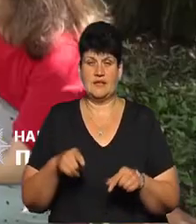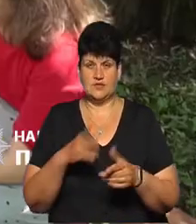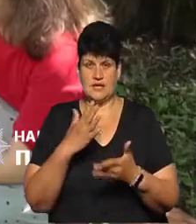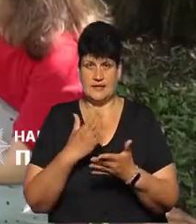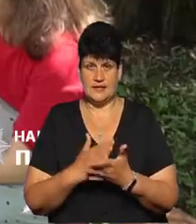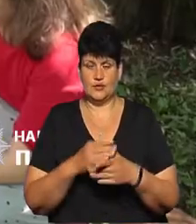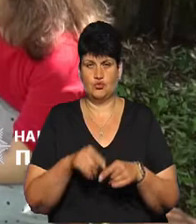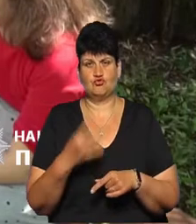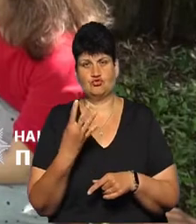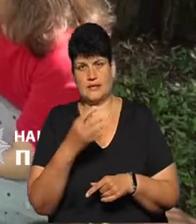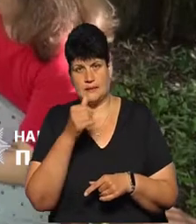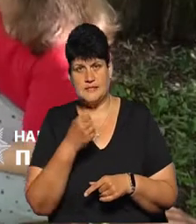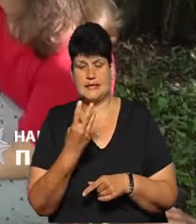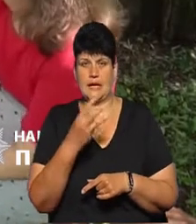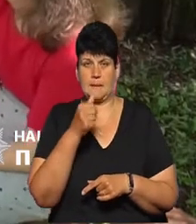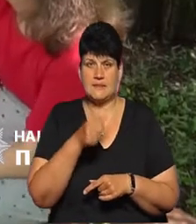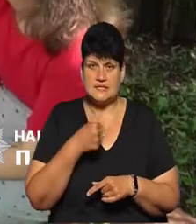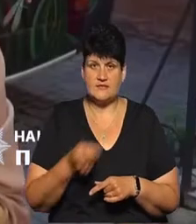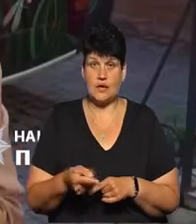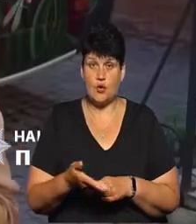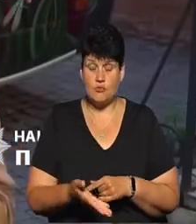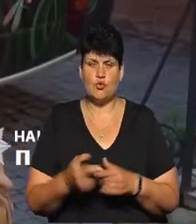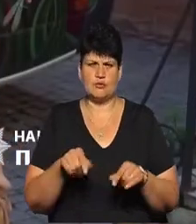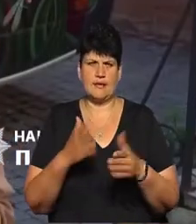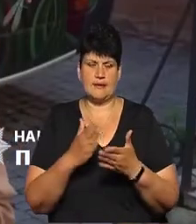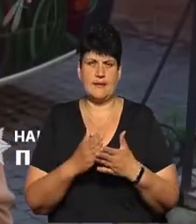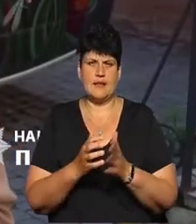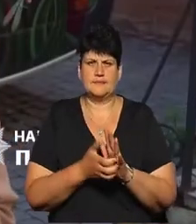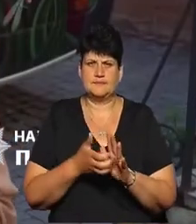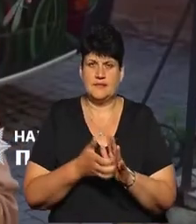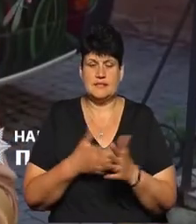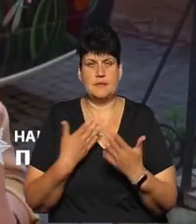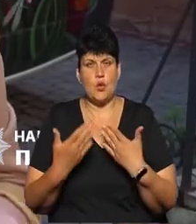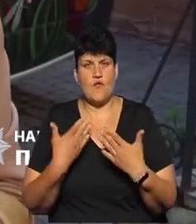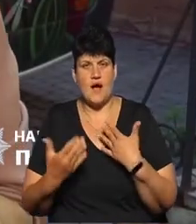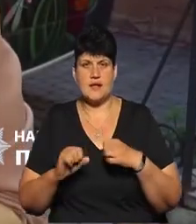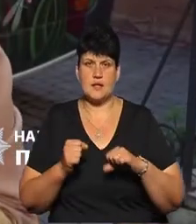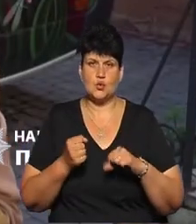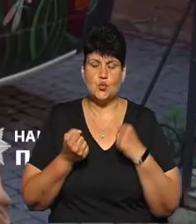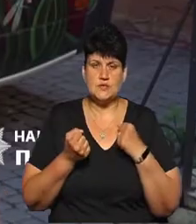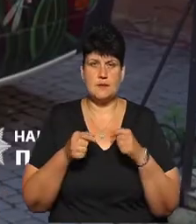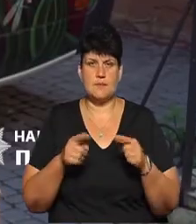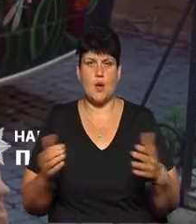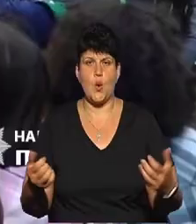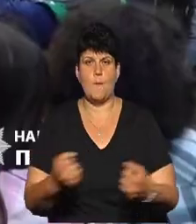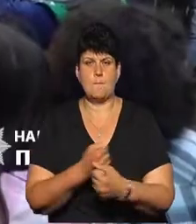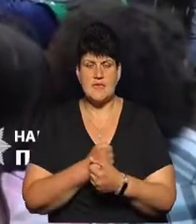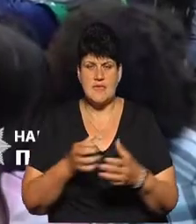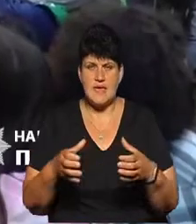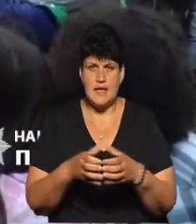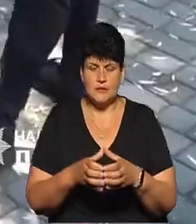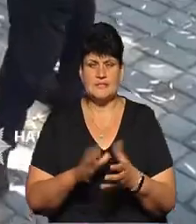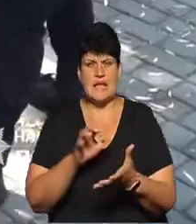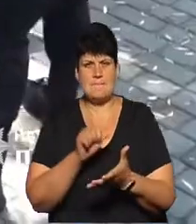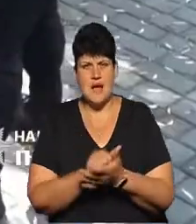місяці, 3 місяці у Тернополі. В них є брак в спілкуванні, є брак в друзів, і таким чином ми їх об'єднуємо, ми з ними займаємося. На